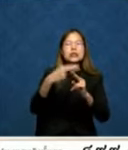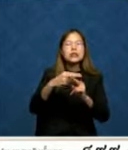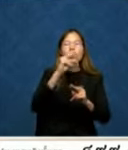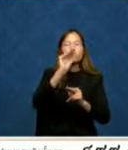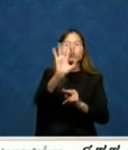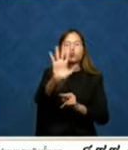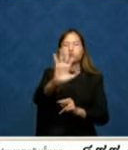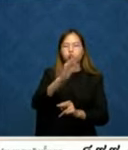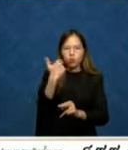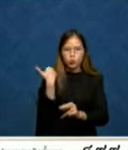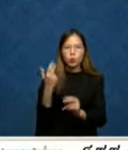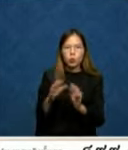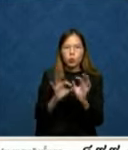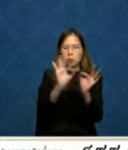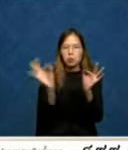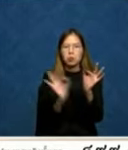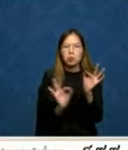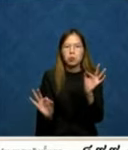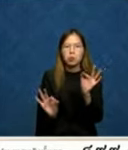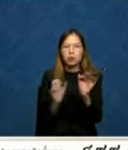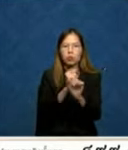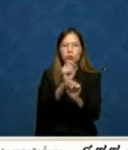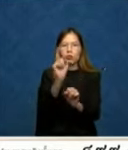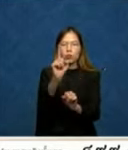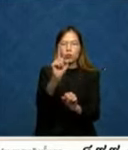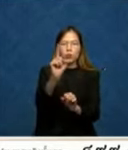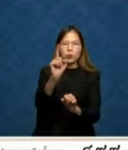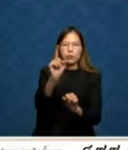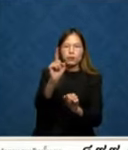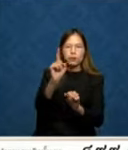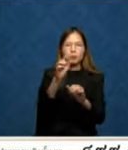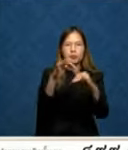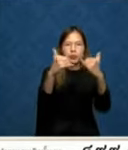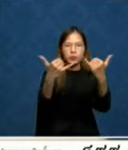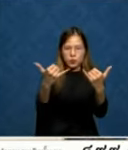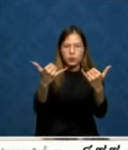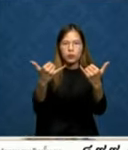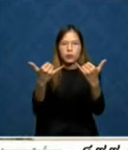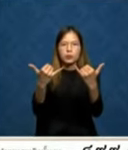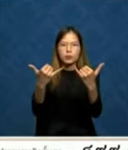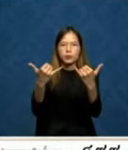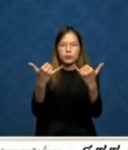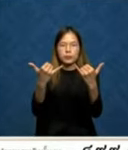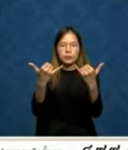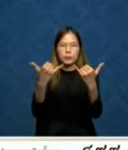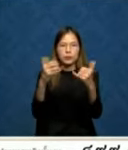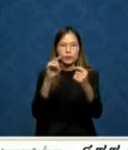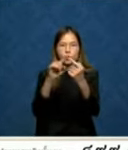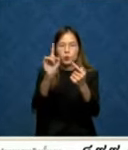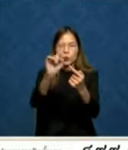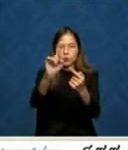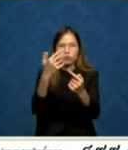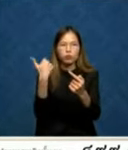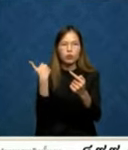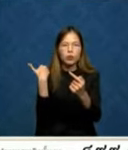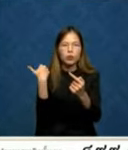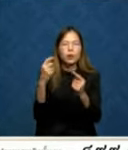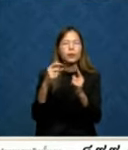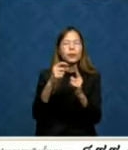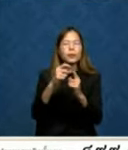พูดให้ฟังว่าสิ่งที่จะเกิดคืออะไรนะครับวันนี้เรากำลังมุ่งสู่ความเป็น